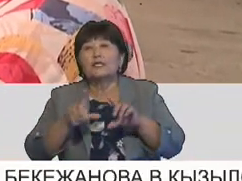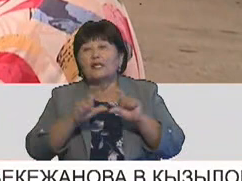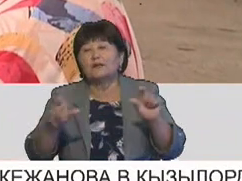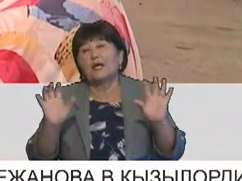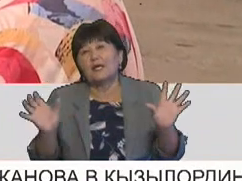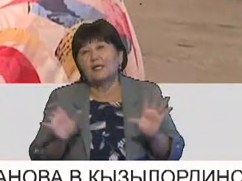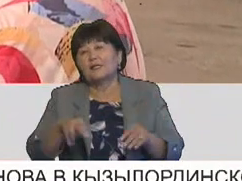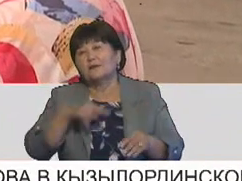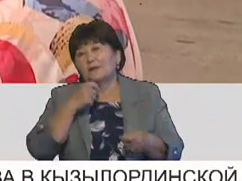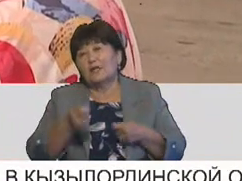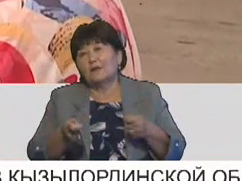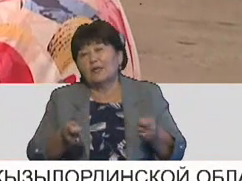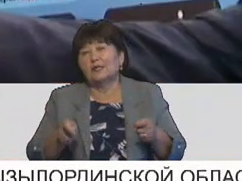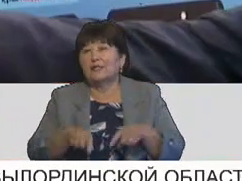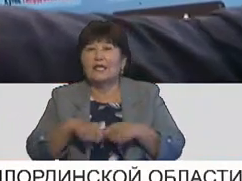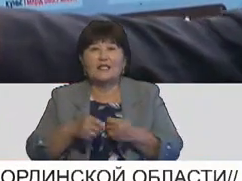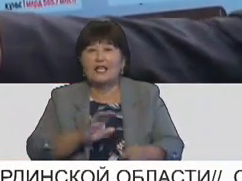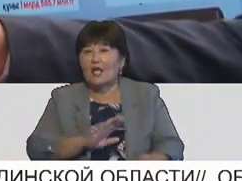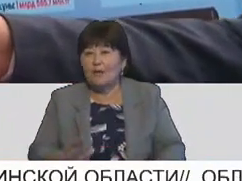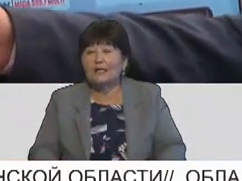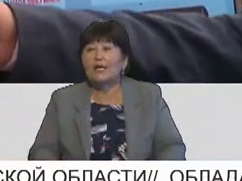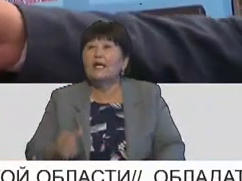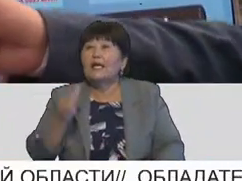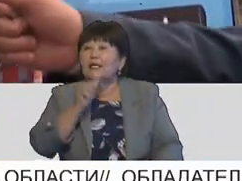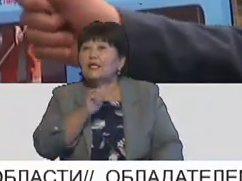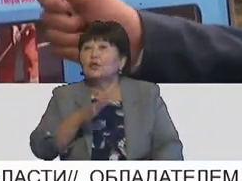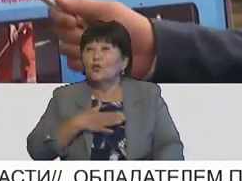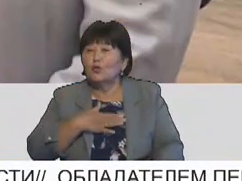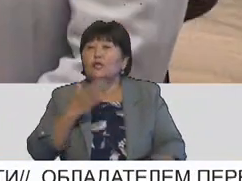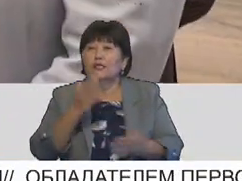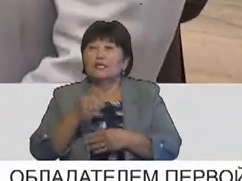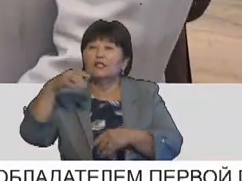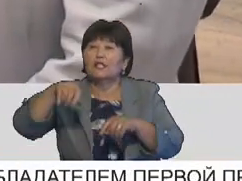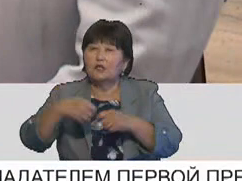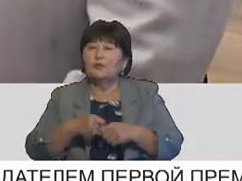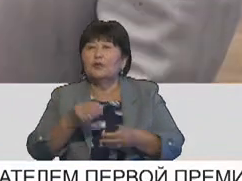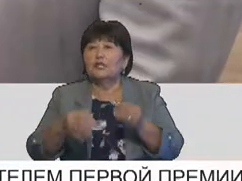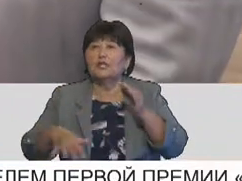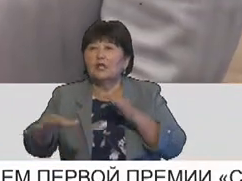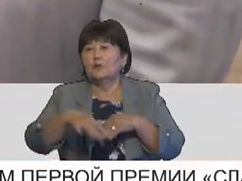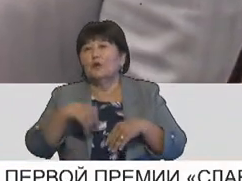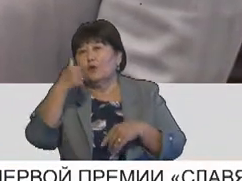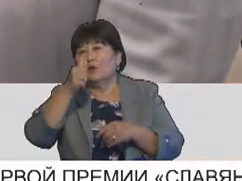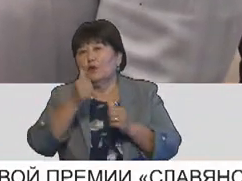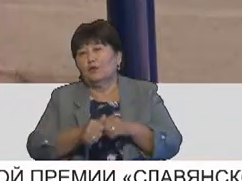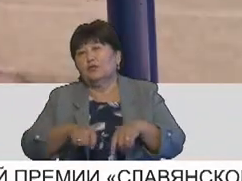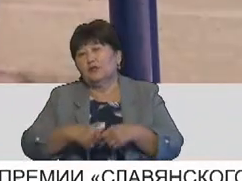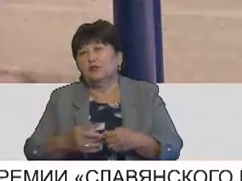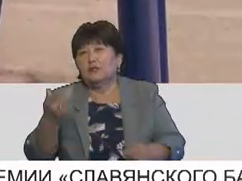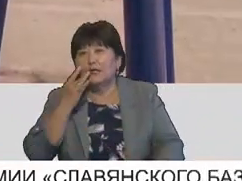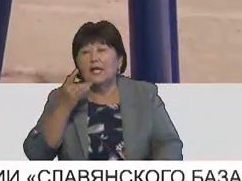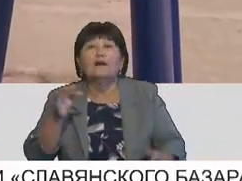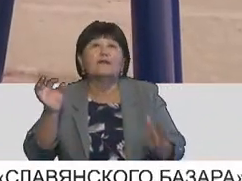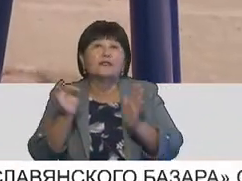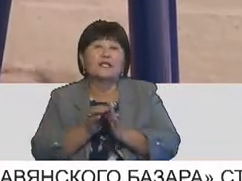содержать их в подобающе виде не ломать не секрет И у нас бьют фонари игровые площадки уже через год приходят в негодность в